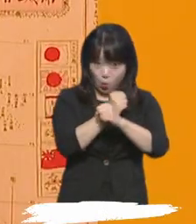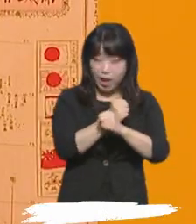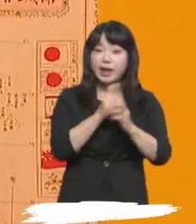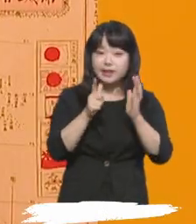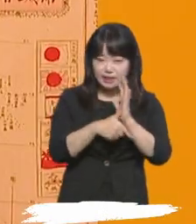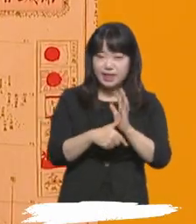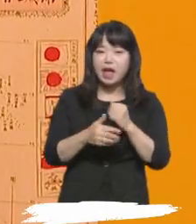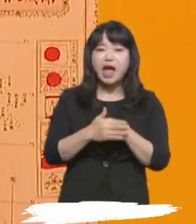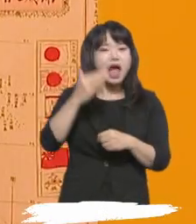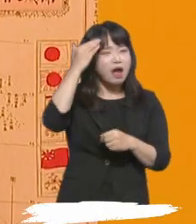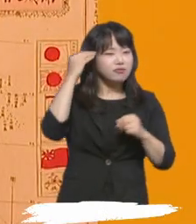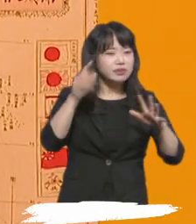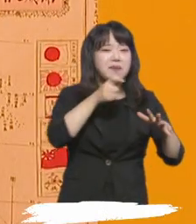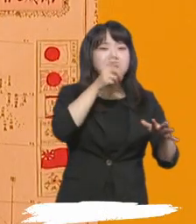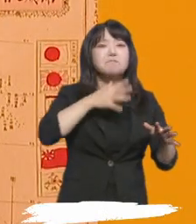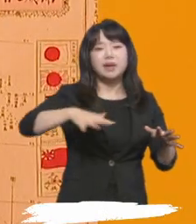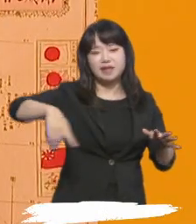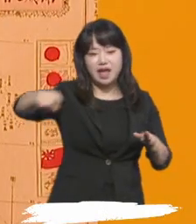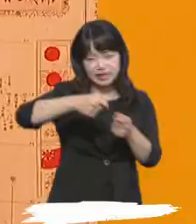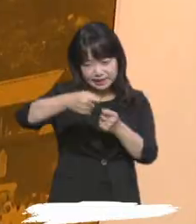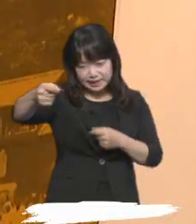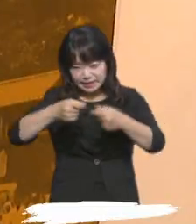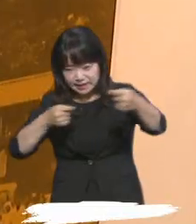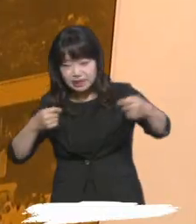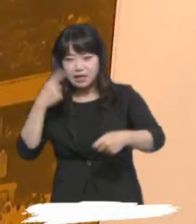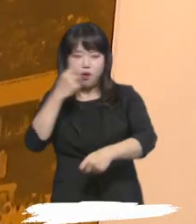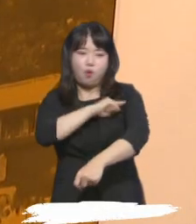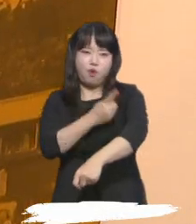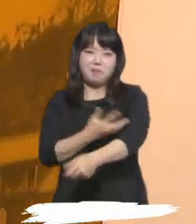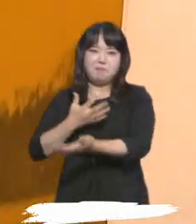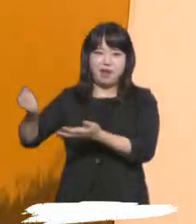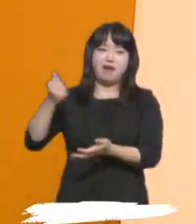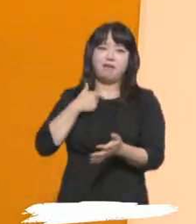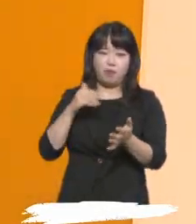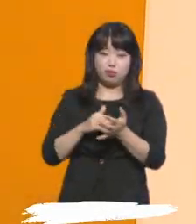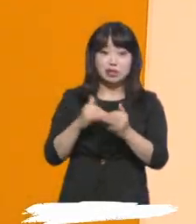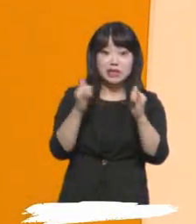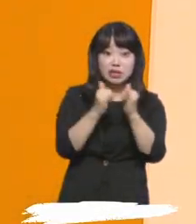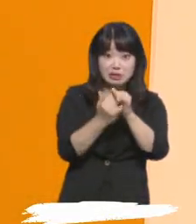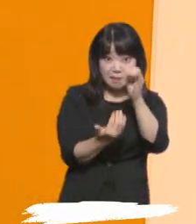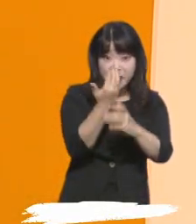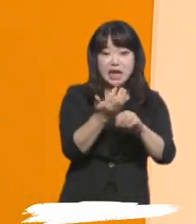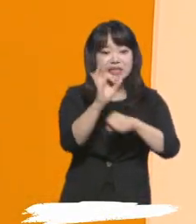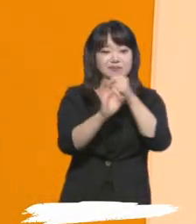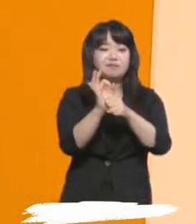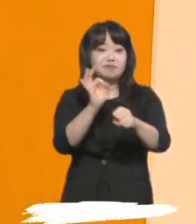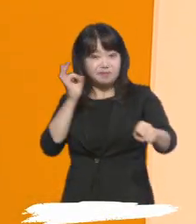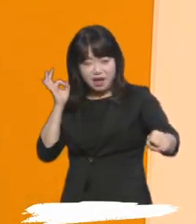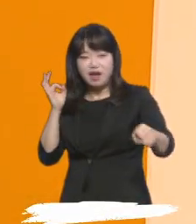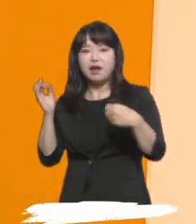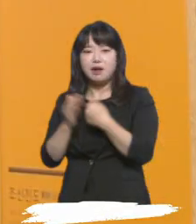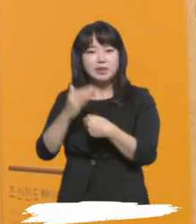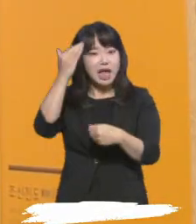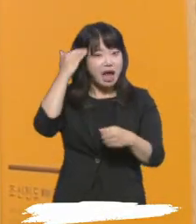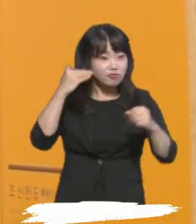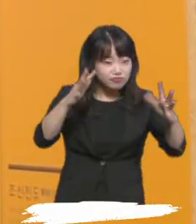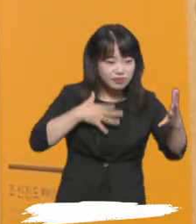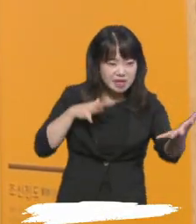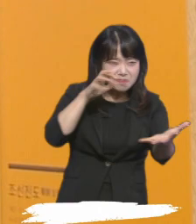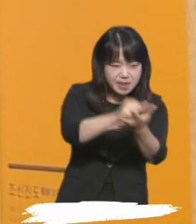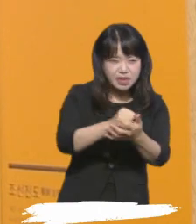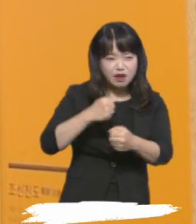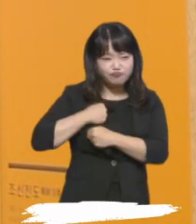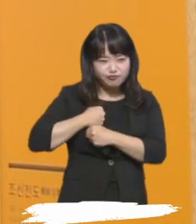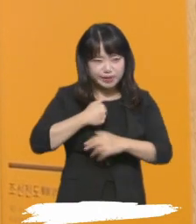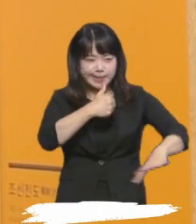것은 한반도의 해안 측량권. 전쟁 10년 전부터 한반도를 주요 거점이자 군사